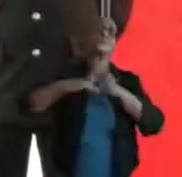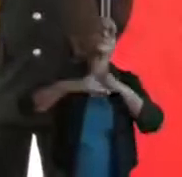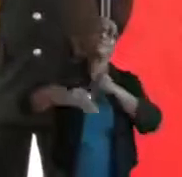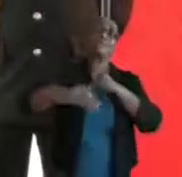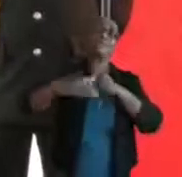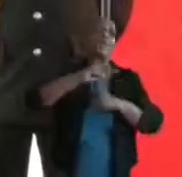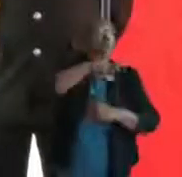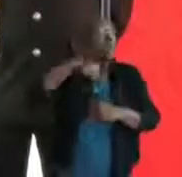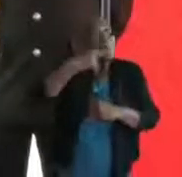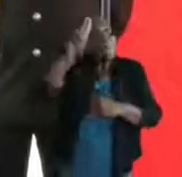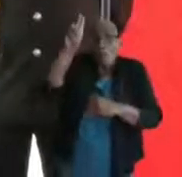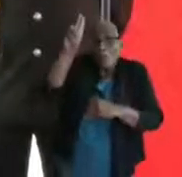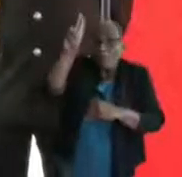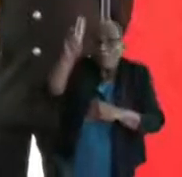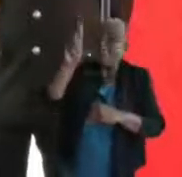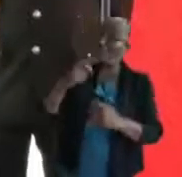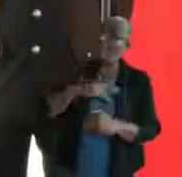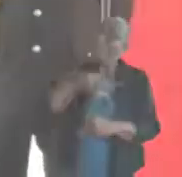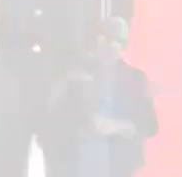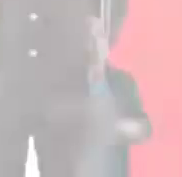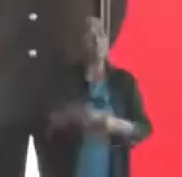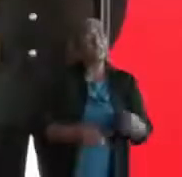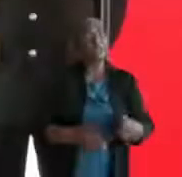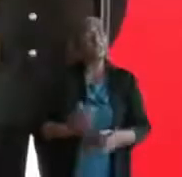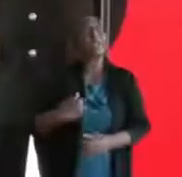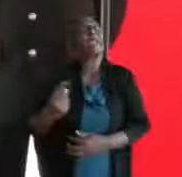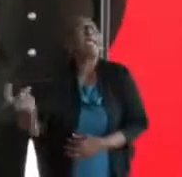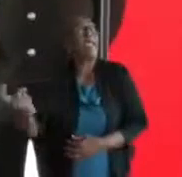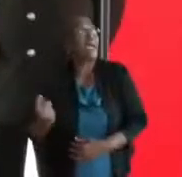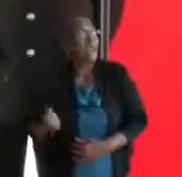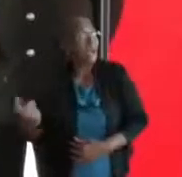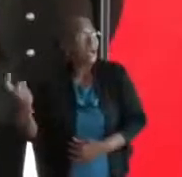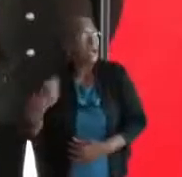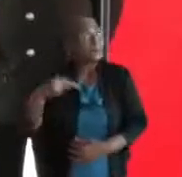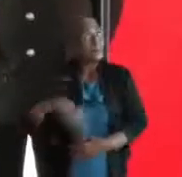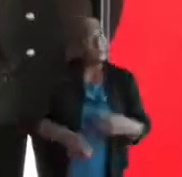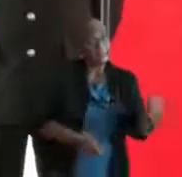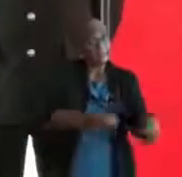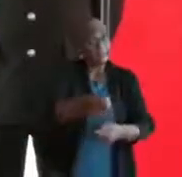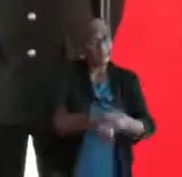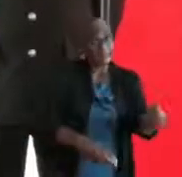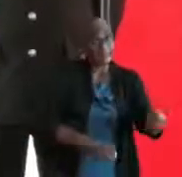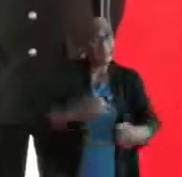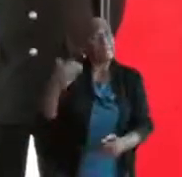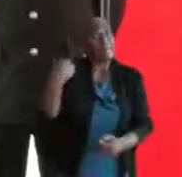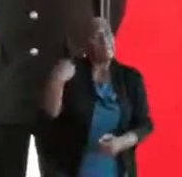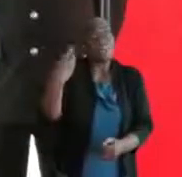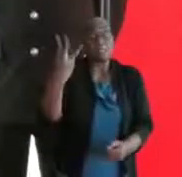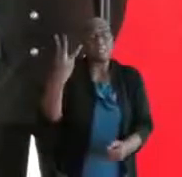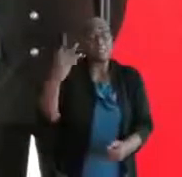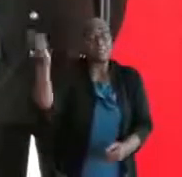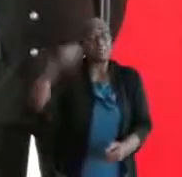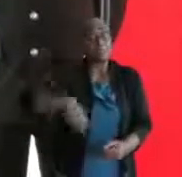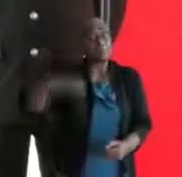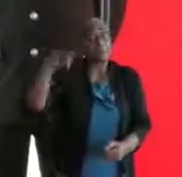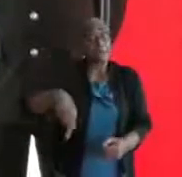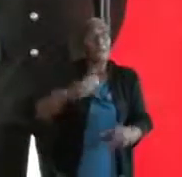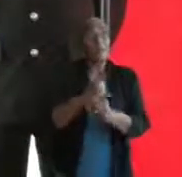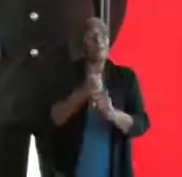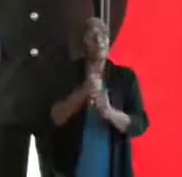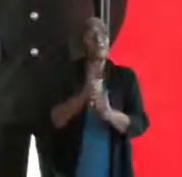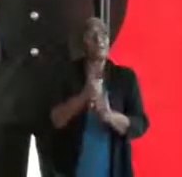dat hebben beloofd en dat gaan we ook doen de regering is nog geen drie maanden aan het werk